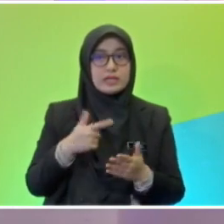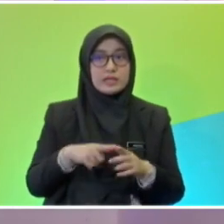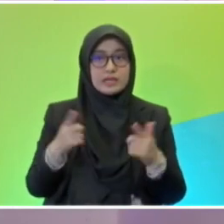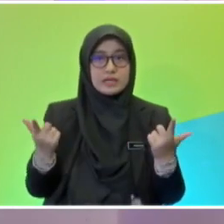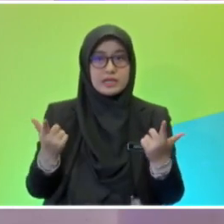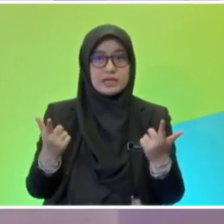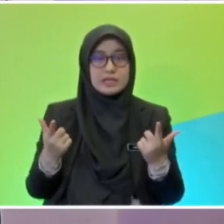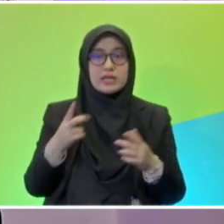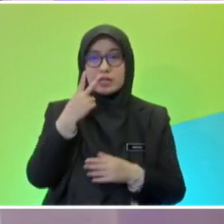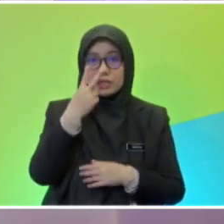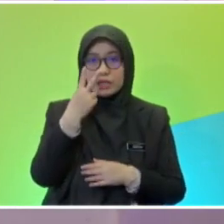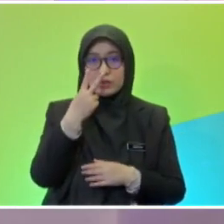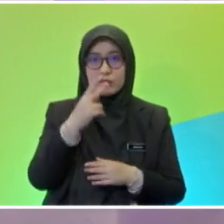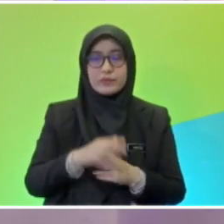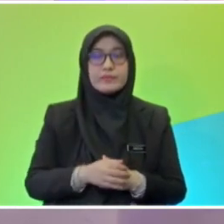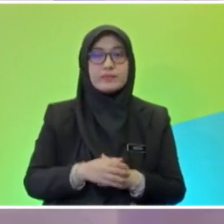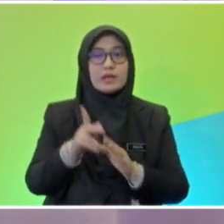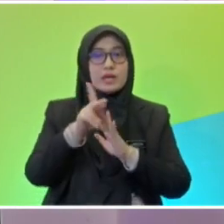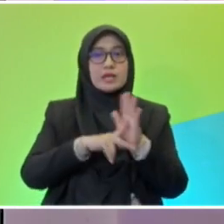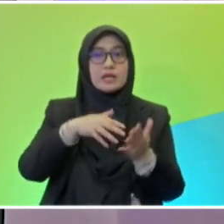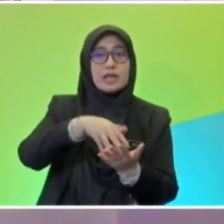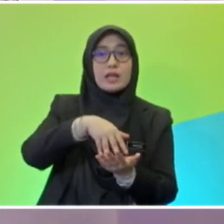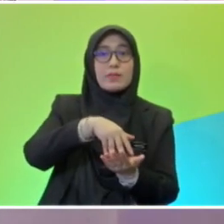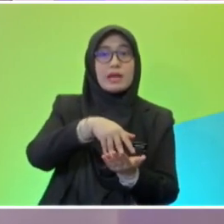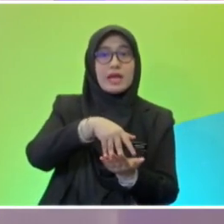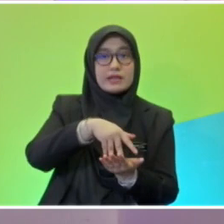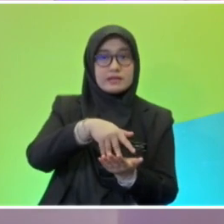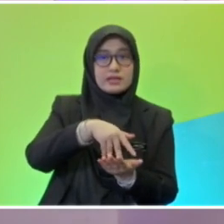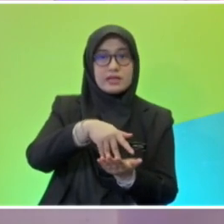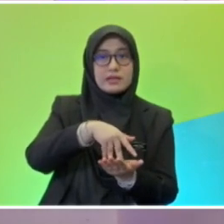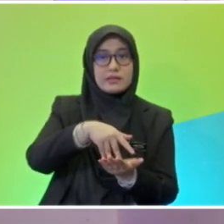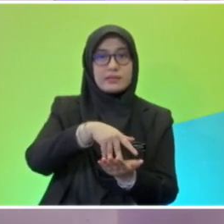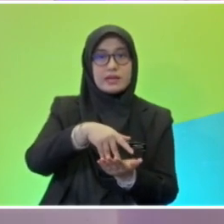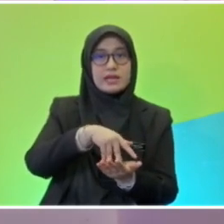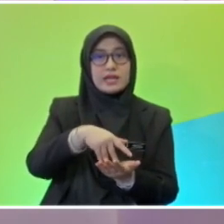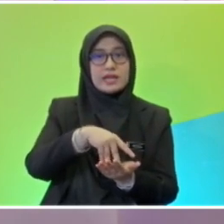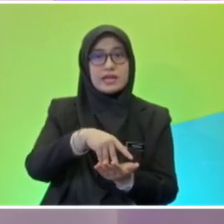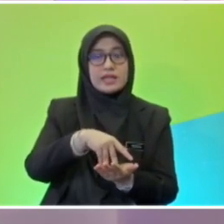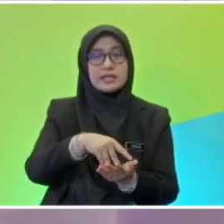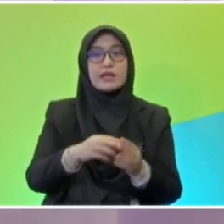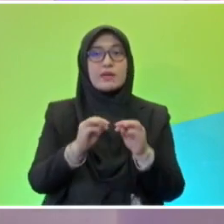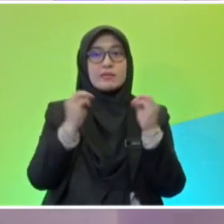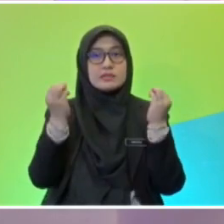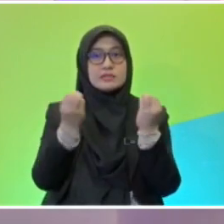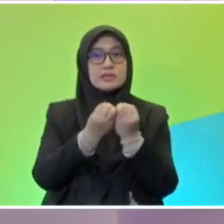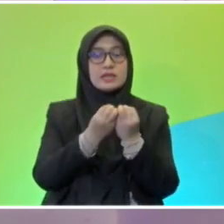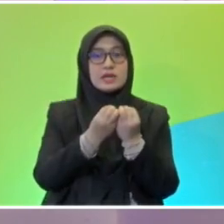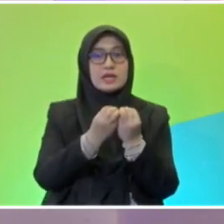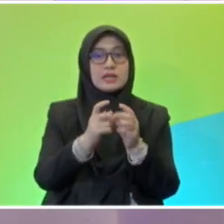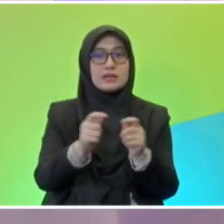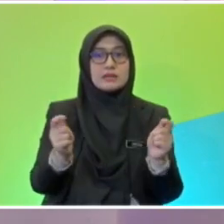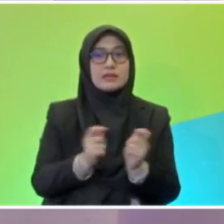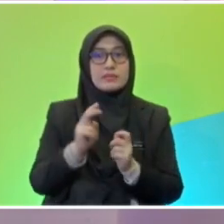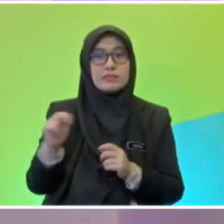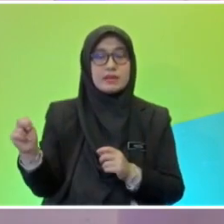Sekarang kita pergi kepada kelemahan pula tadi kita dipersenjataan kita dimuat kita ada perundangan dan kita ada